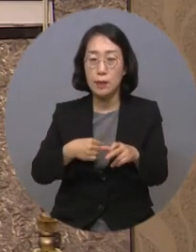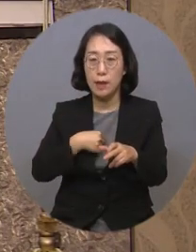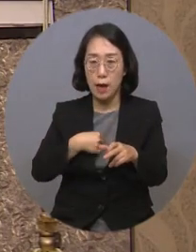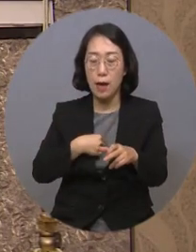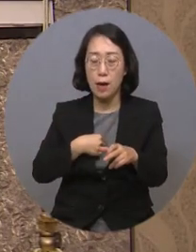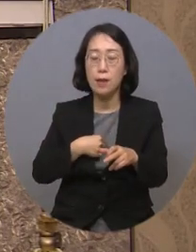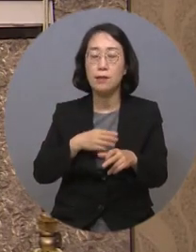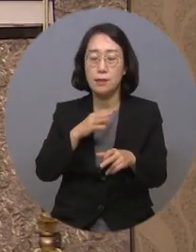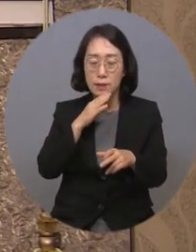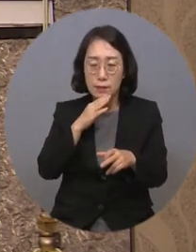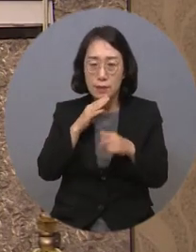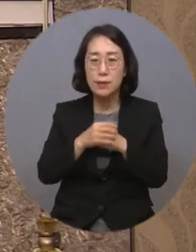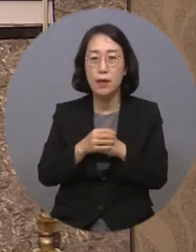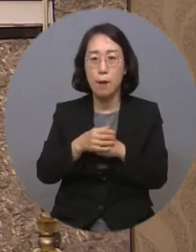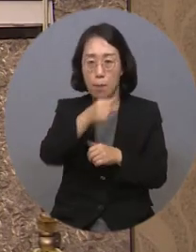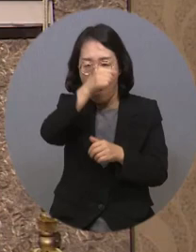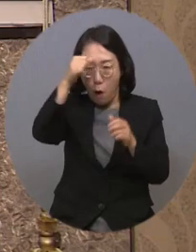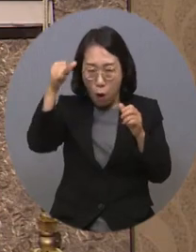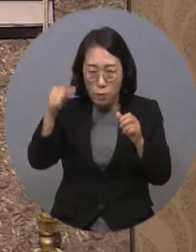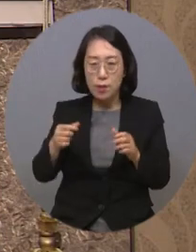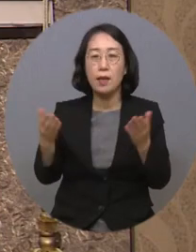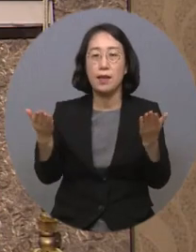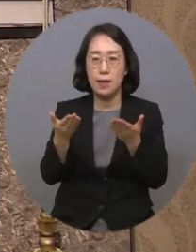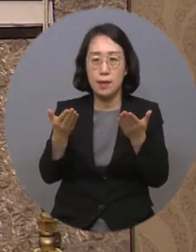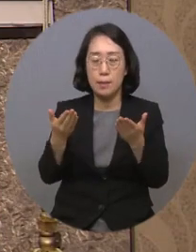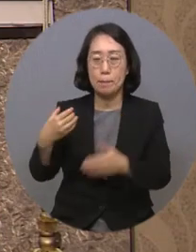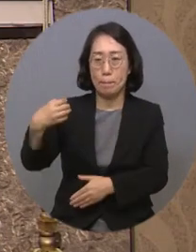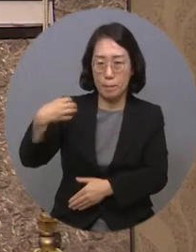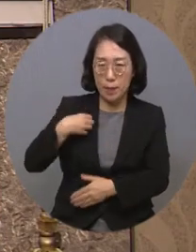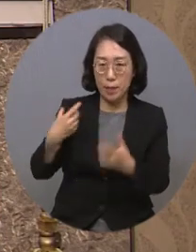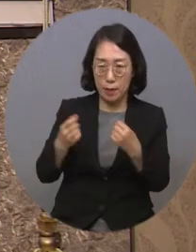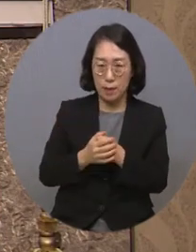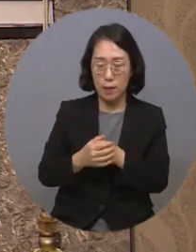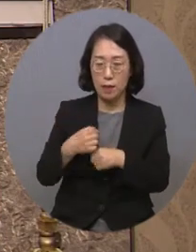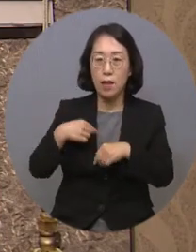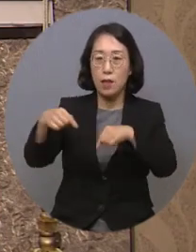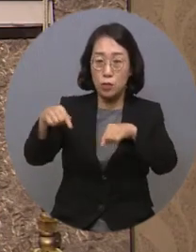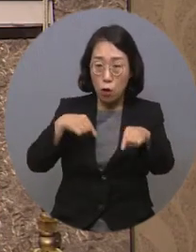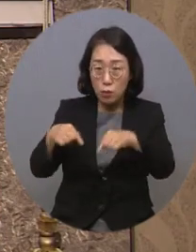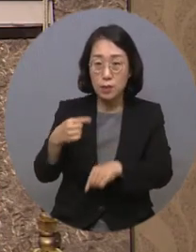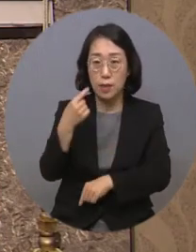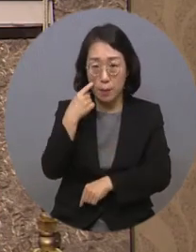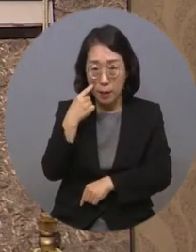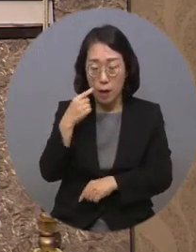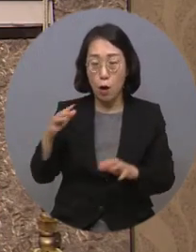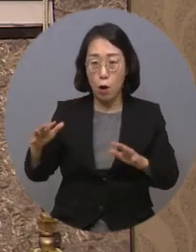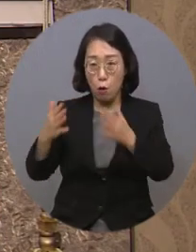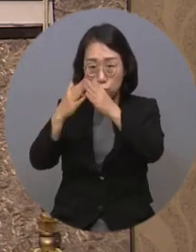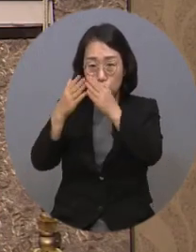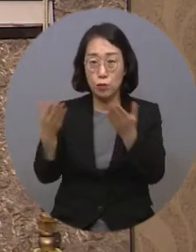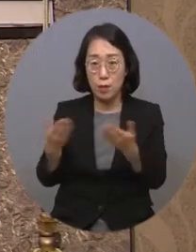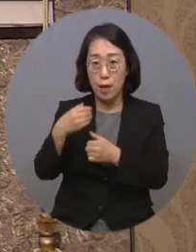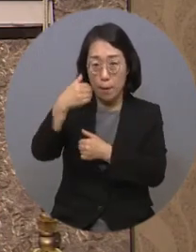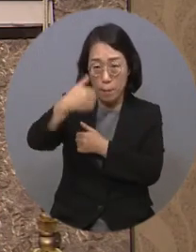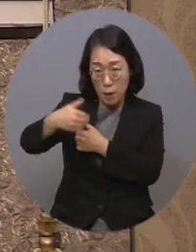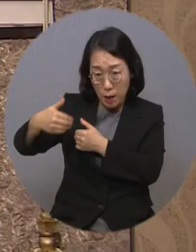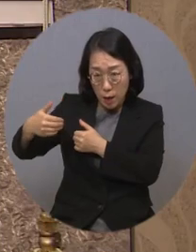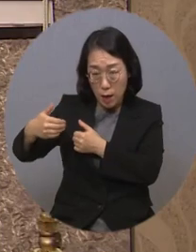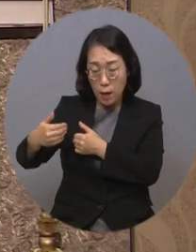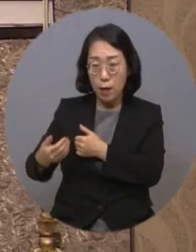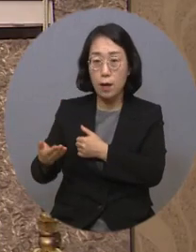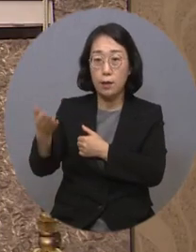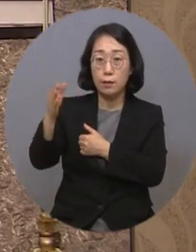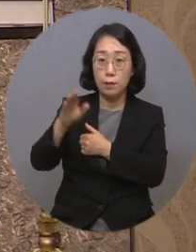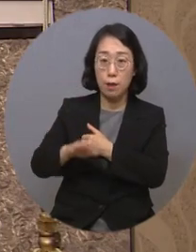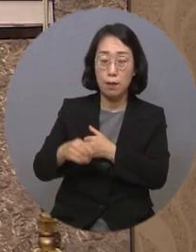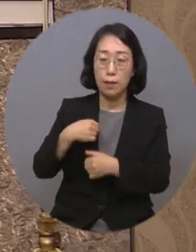하고 있어요. 그래서 저에게 뭐 그 정치를 해봐라 뭐 다른 일을 해봐라 건축을 해봐라 이야기하시는 분들이 많은데